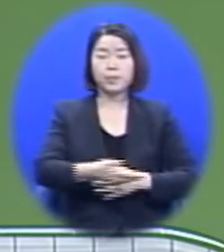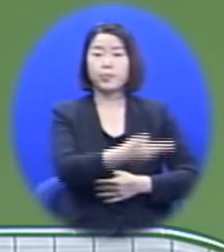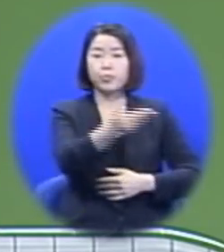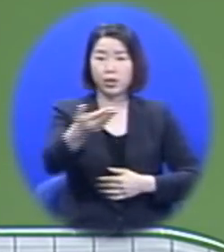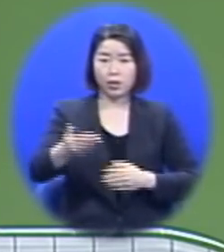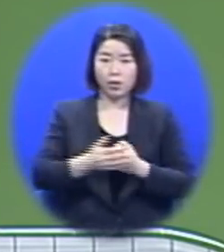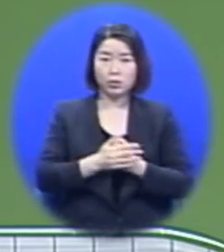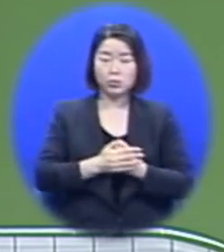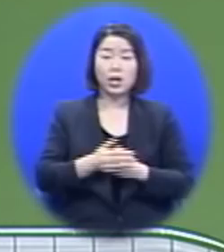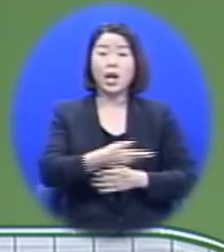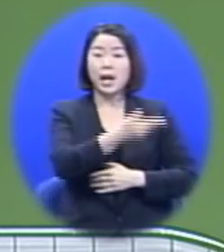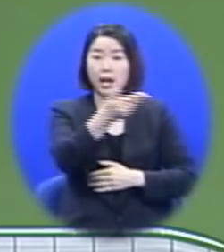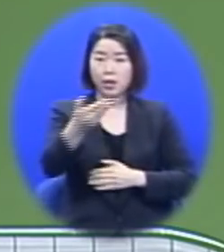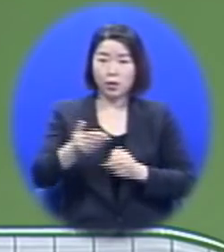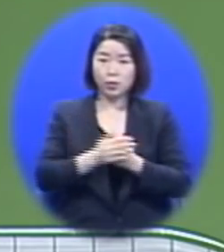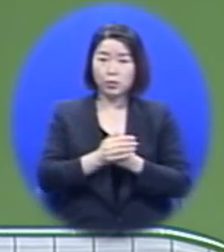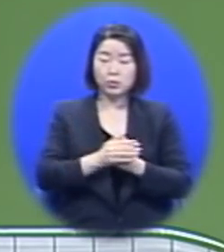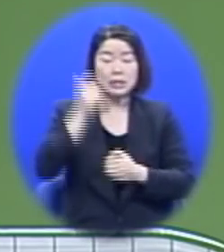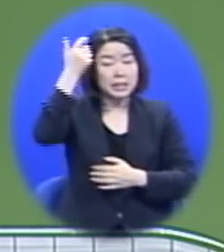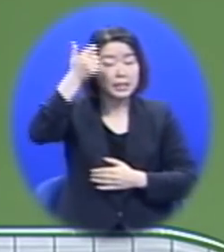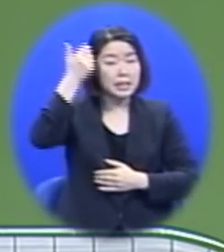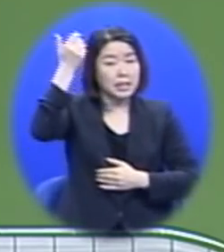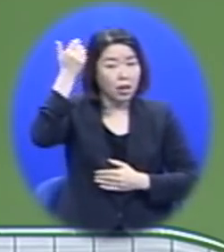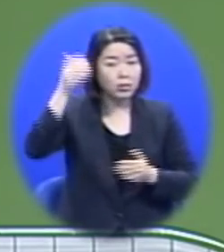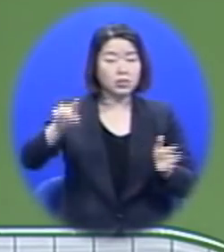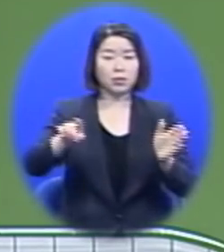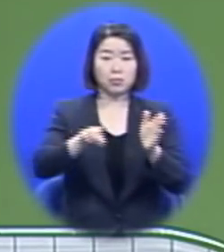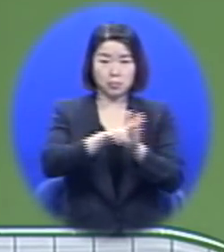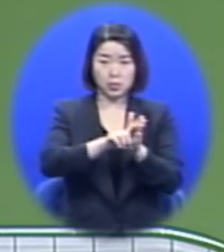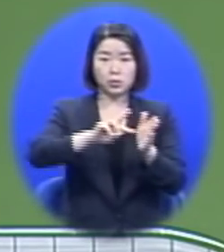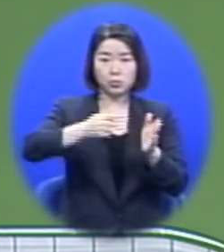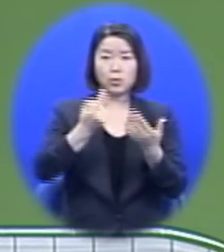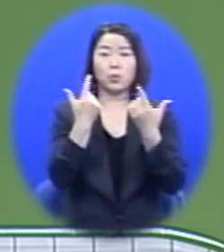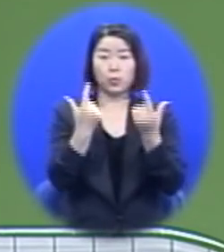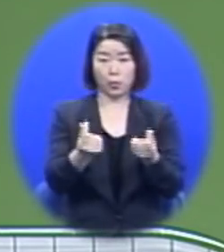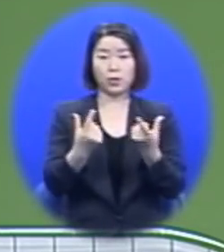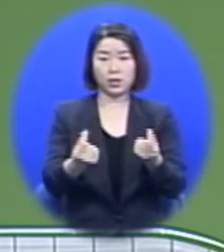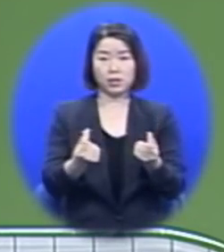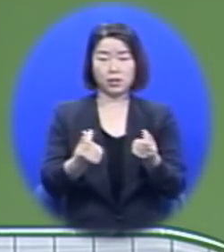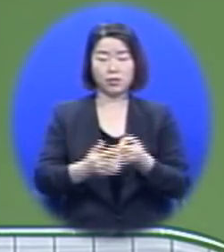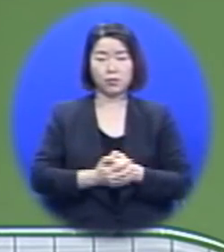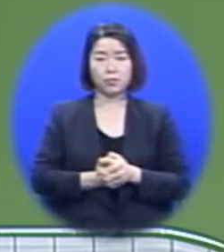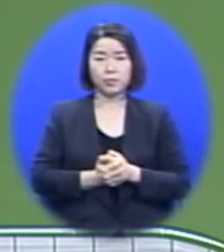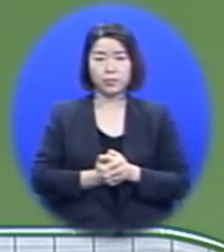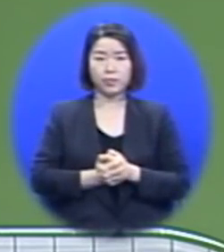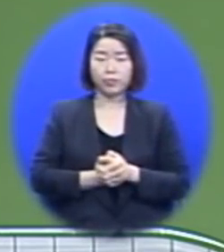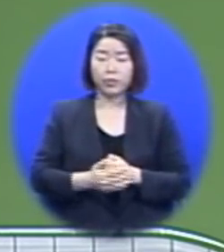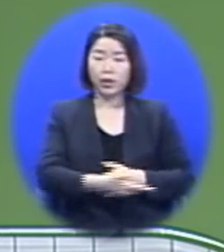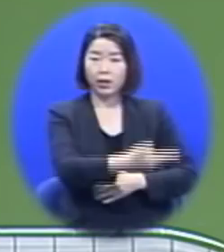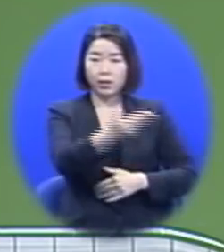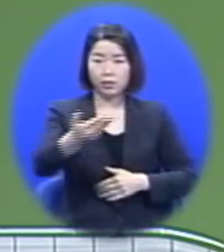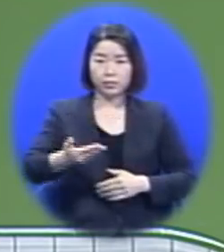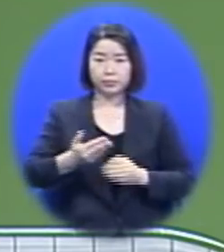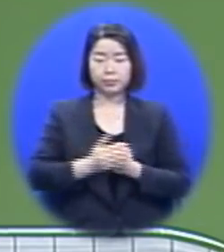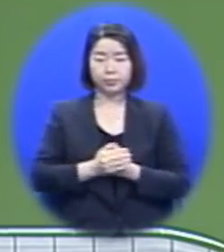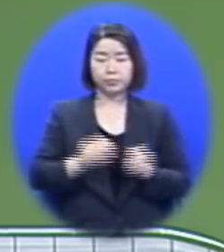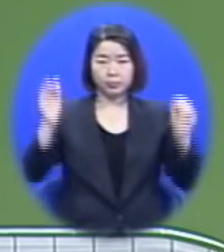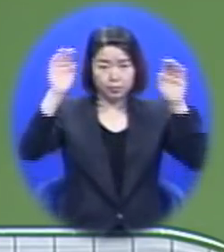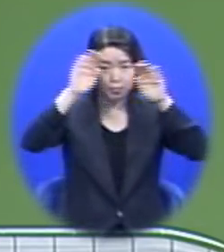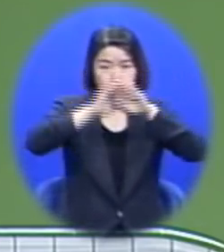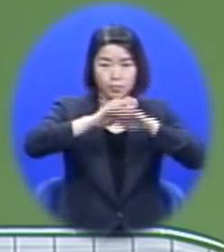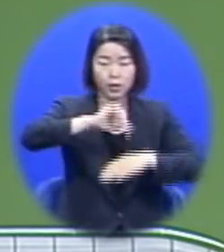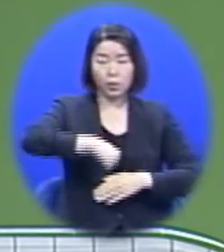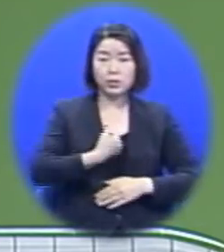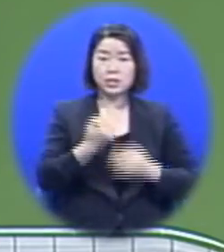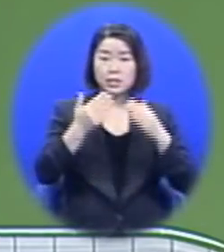여러분, 여러분의 영적인 믿음도 마찬가지입니다. 여러분, 밤에 혼자